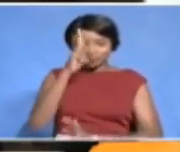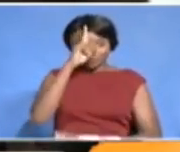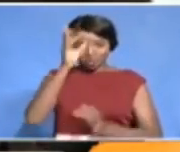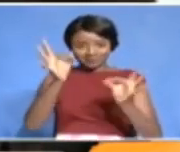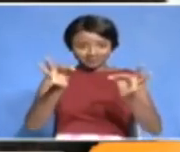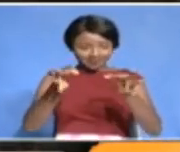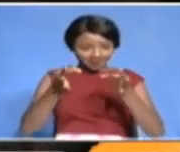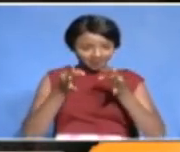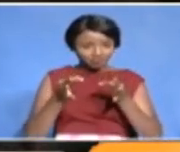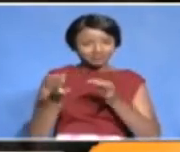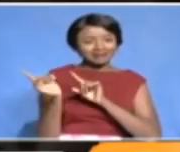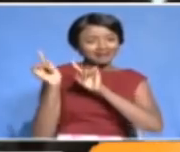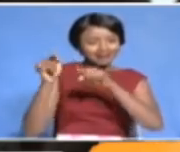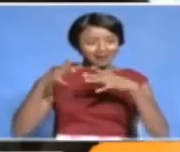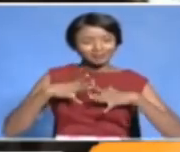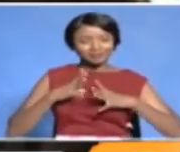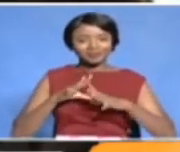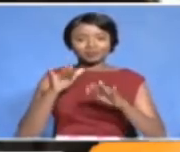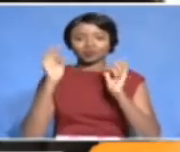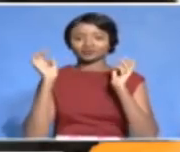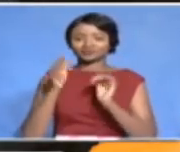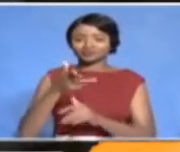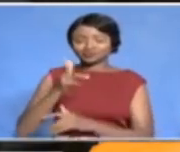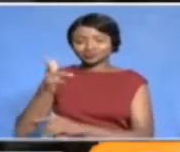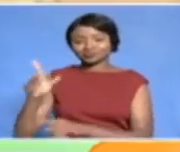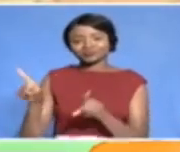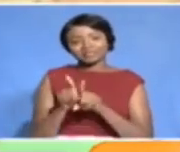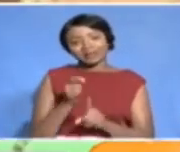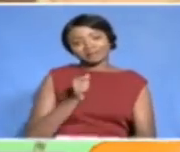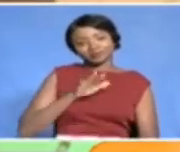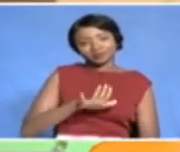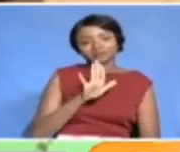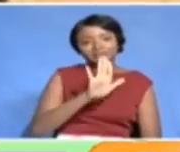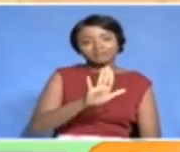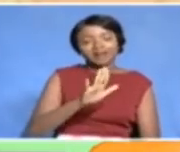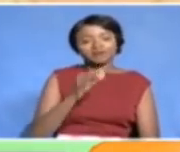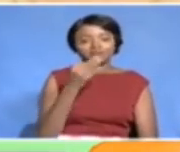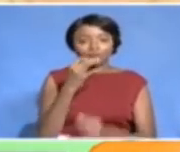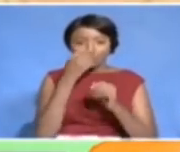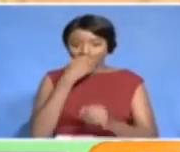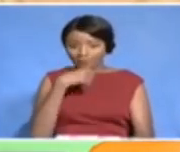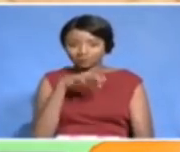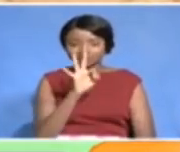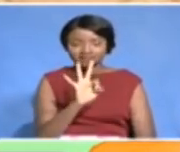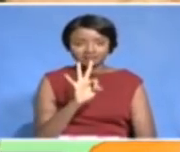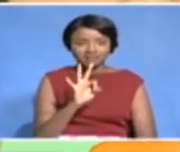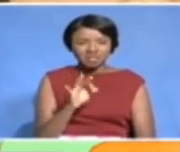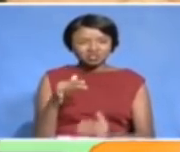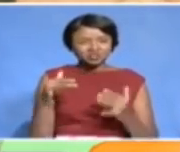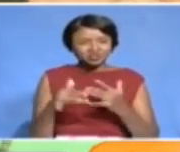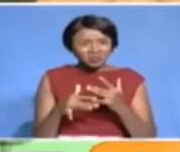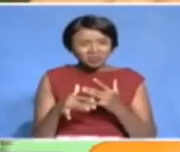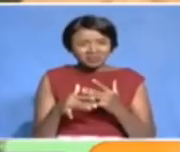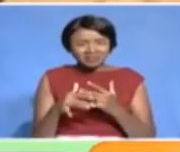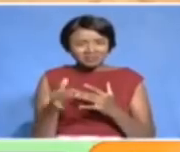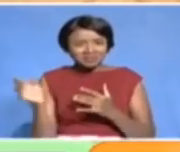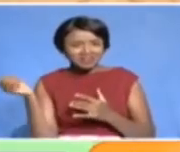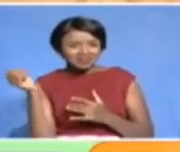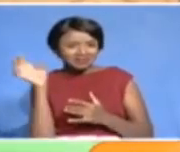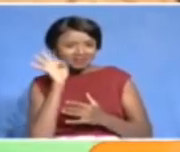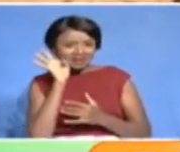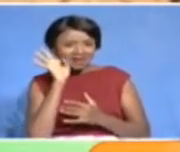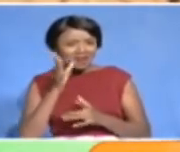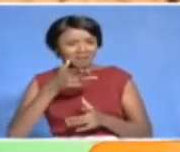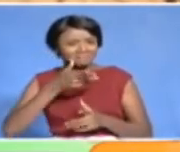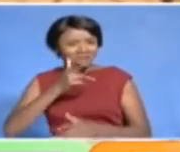walifika na kum'miminia risasi pamoja na mwanawe wa miaka mitatu. Kidogo nikasikia nyumba ya juu inapigwa teke. Nyumba yenyewe mimi nalala jikoni